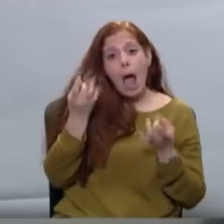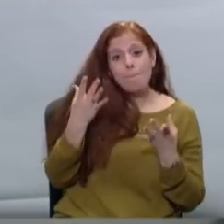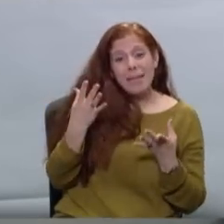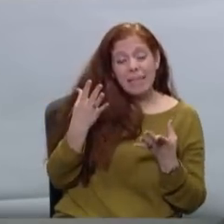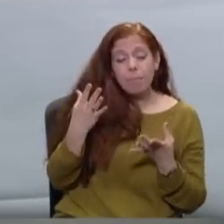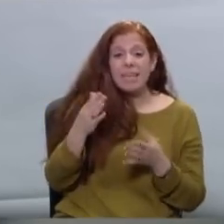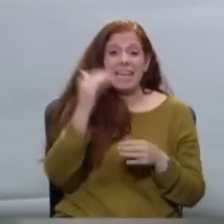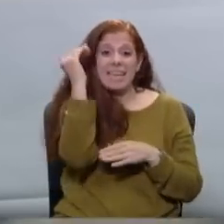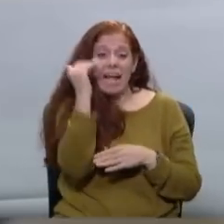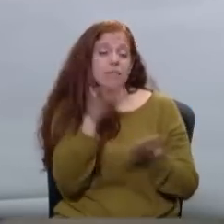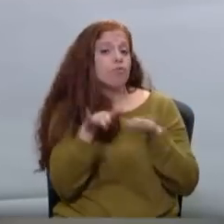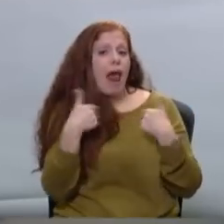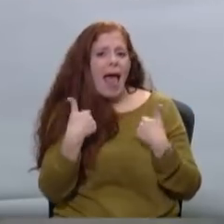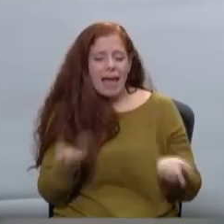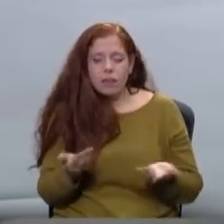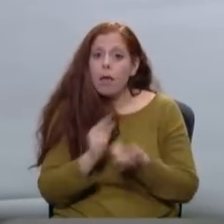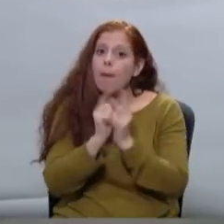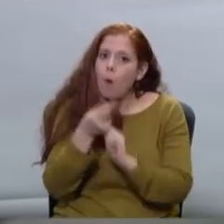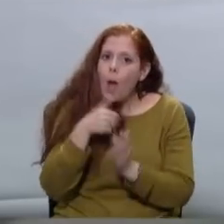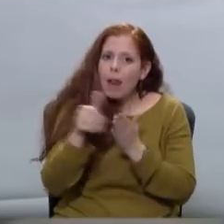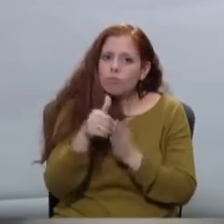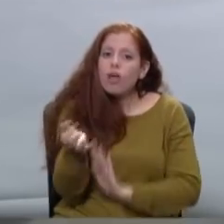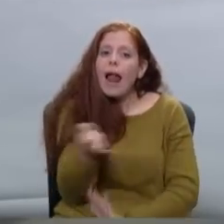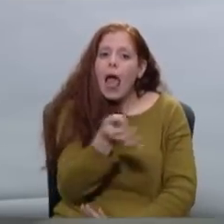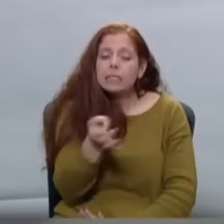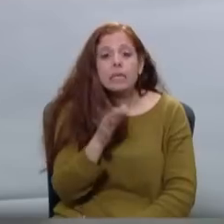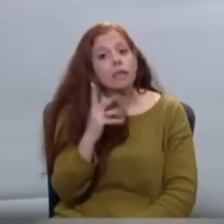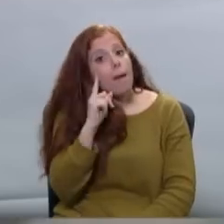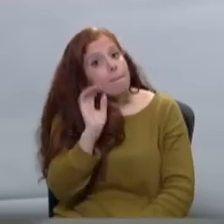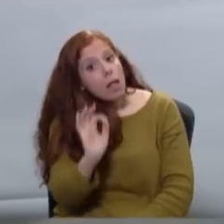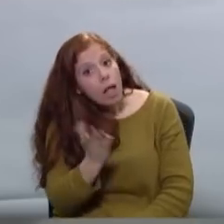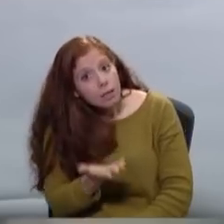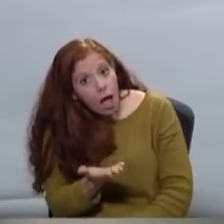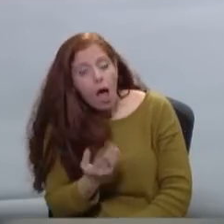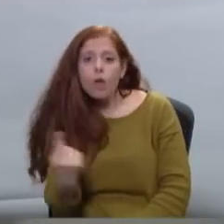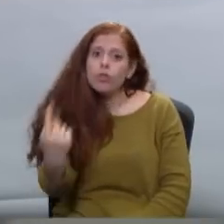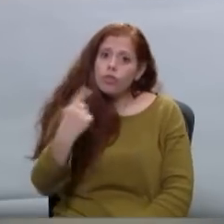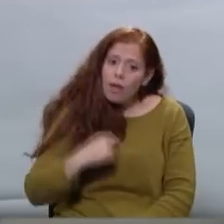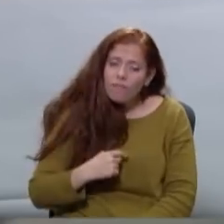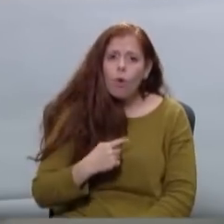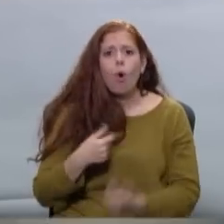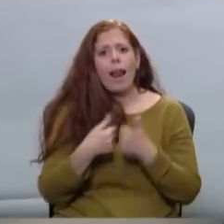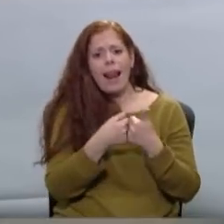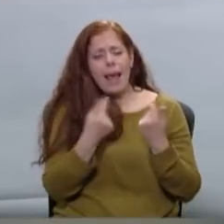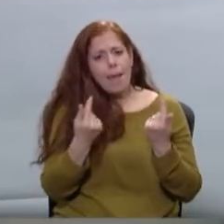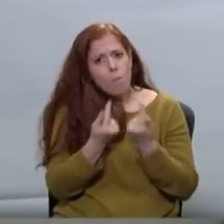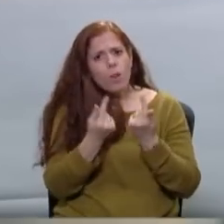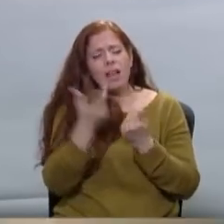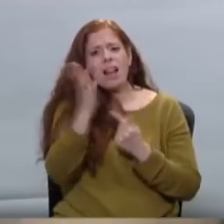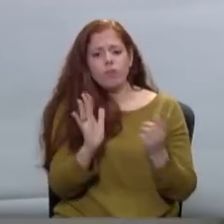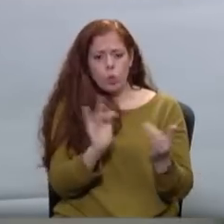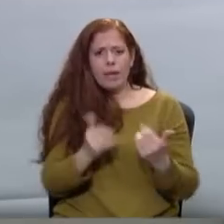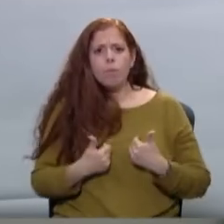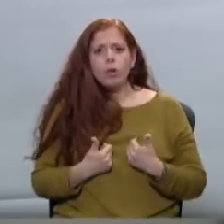ממשלה. במקום להמשיך להסית, מה דעתך תבוא לעימות טלוויזיוני נגדי?